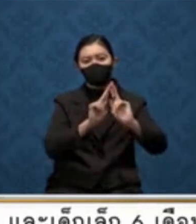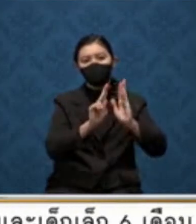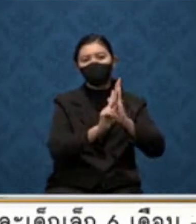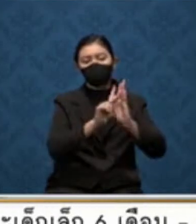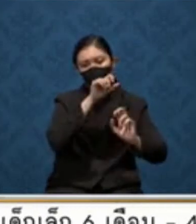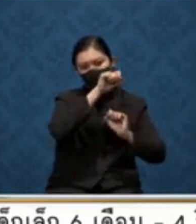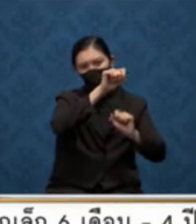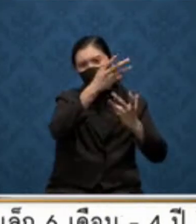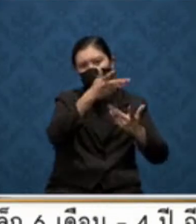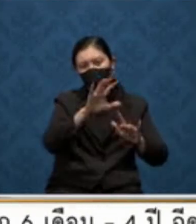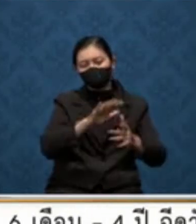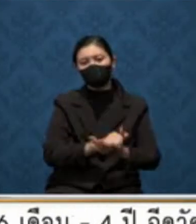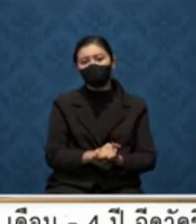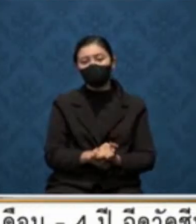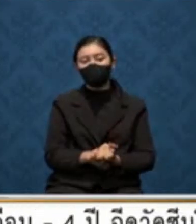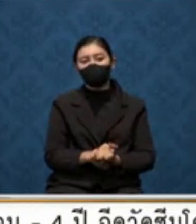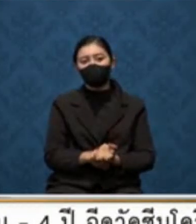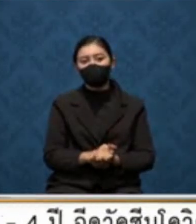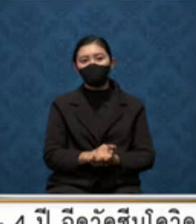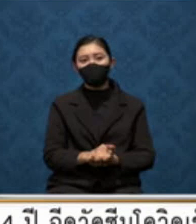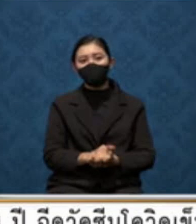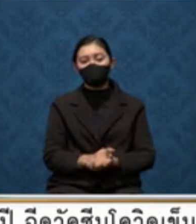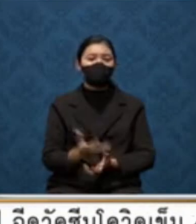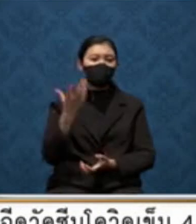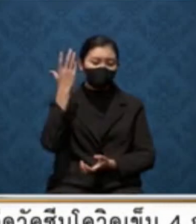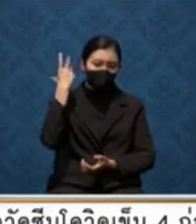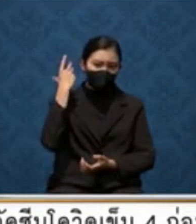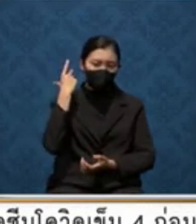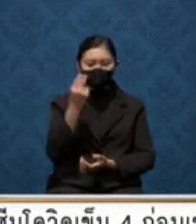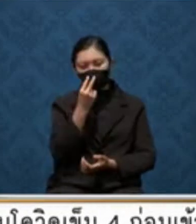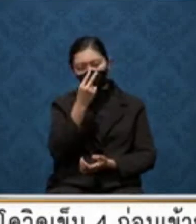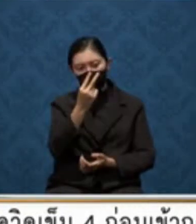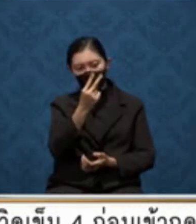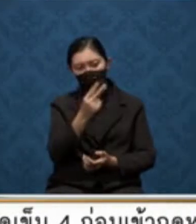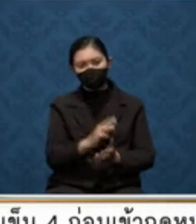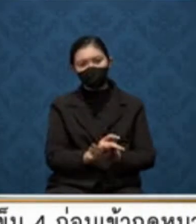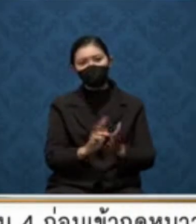แสด